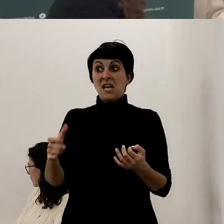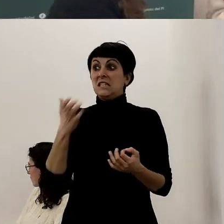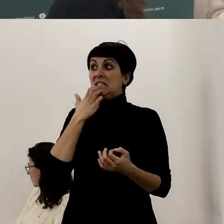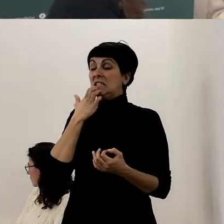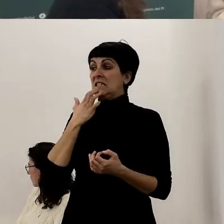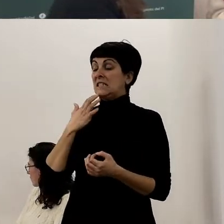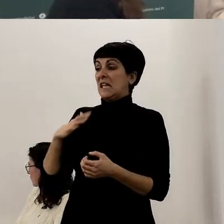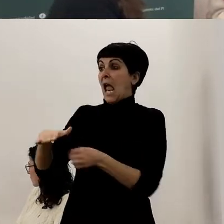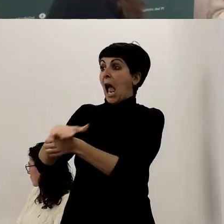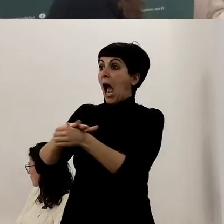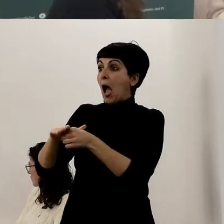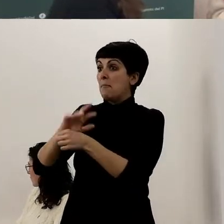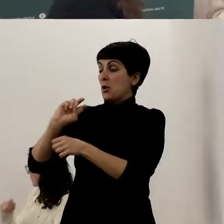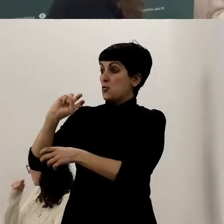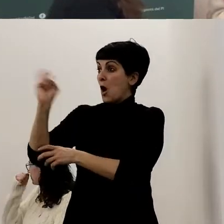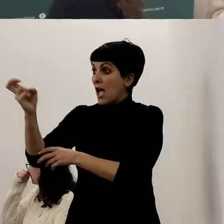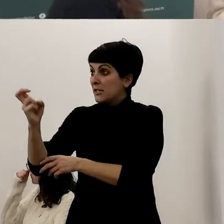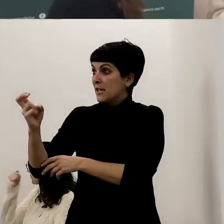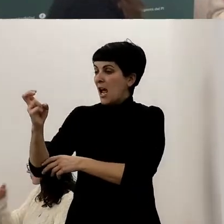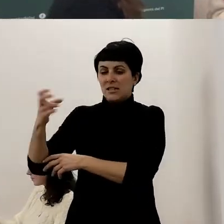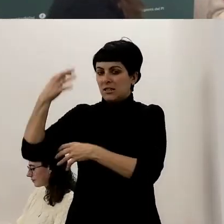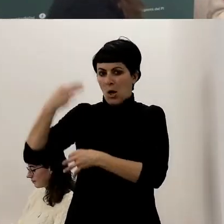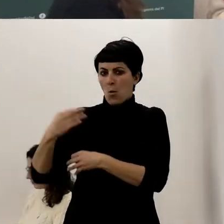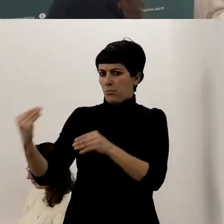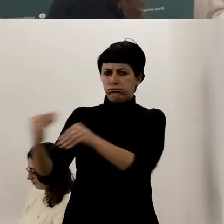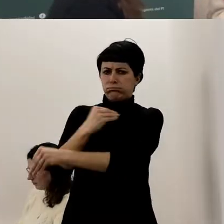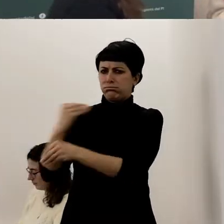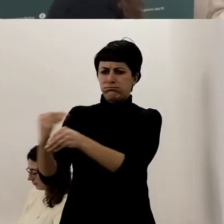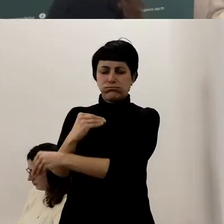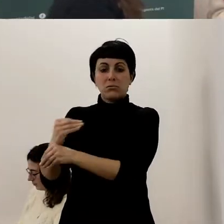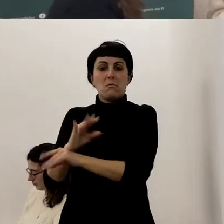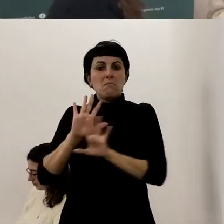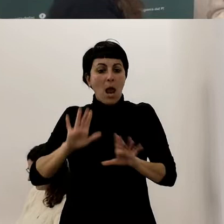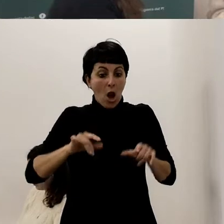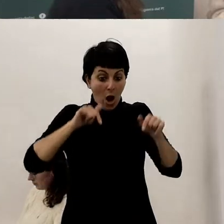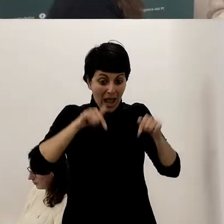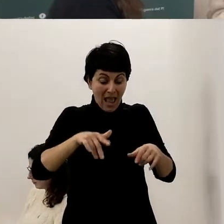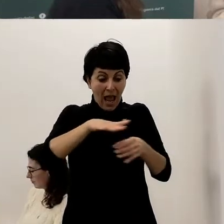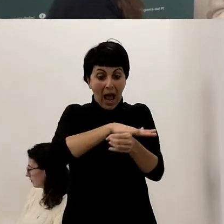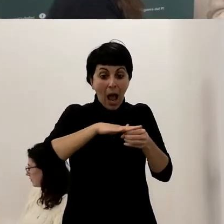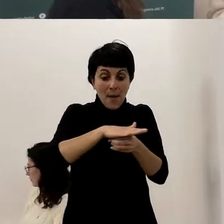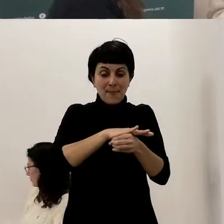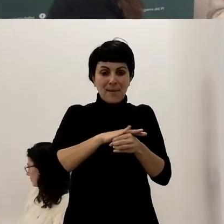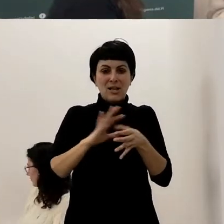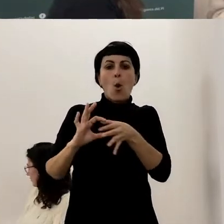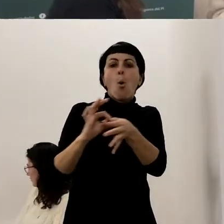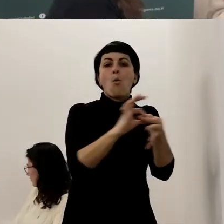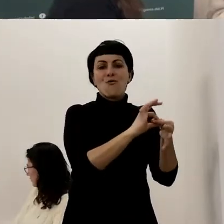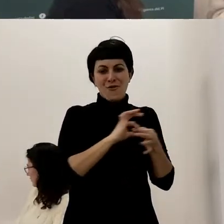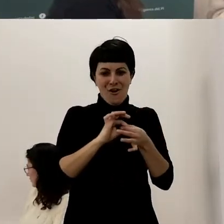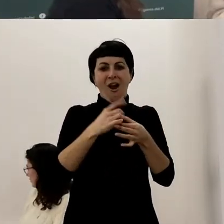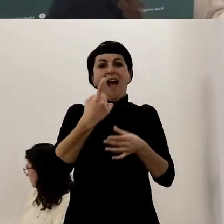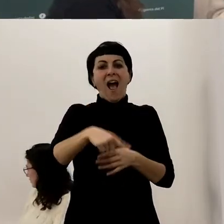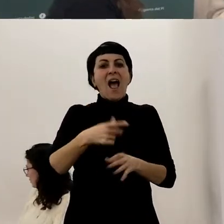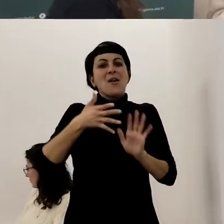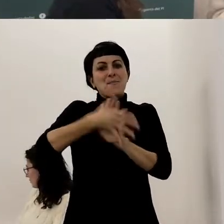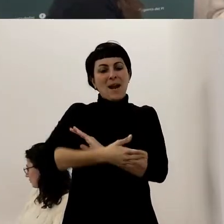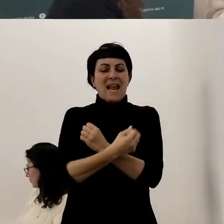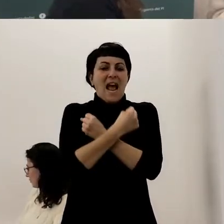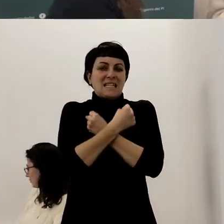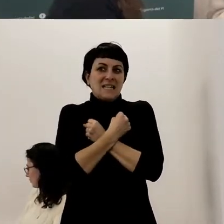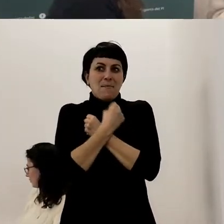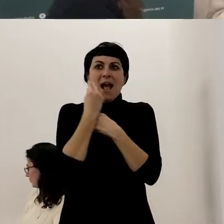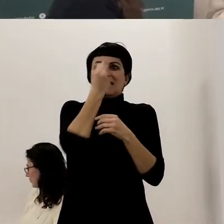àmbits no haguessis coincidit amb aquelles persones, no? I al final doncs t'uneix el fet d'estimar-te els teus